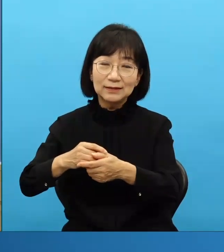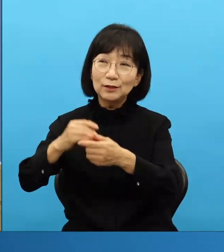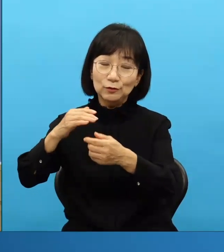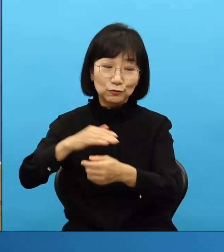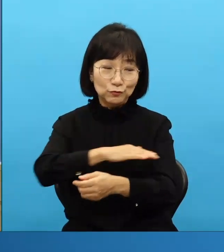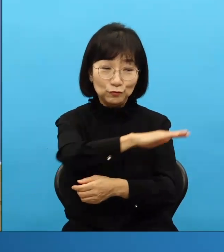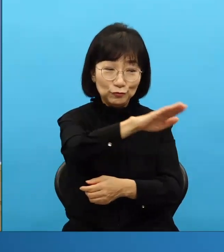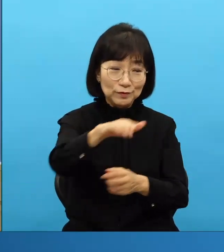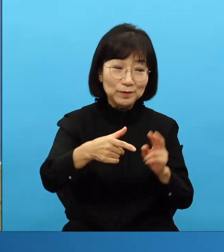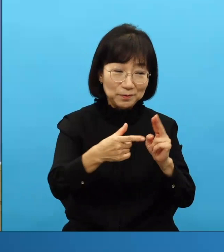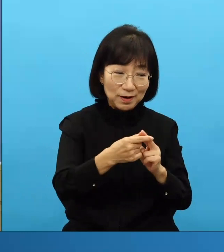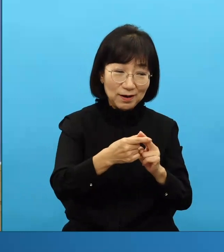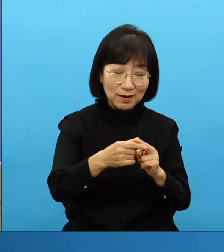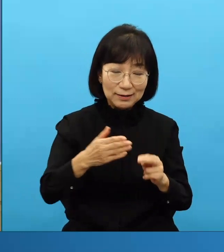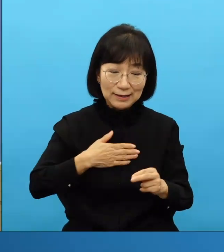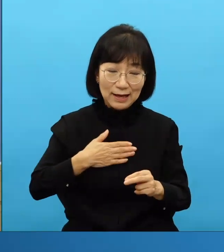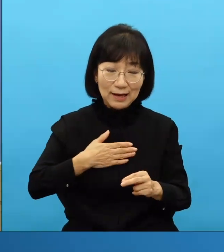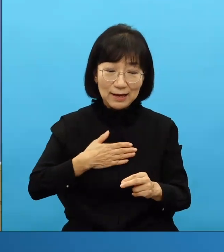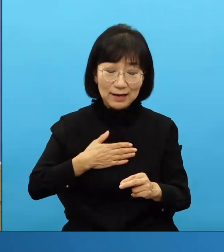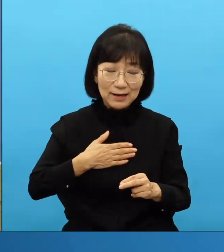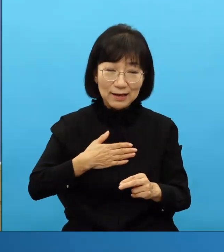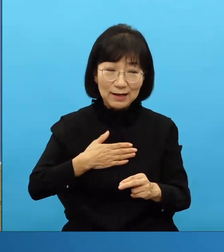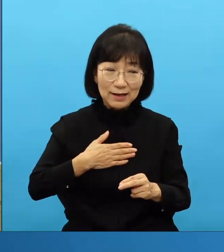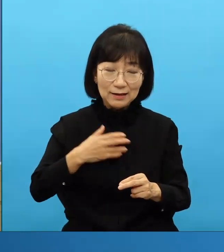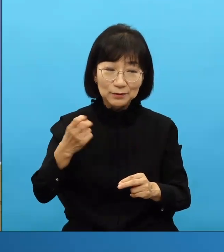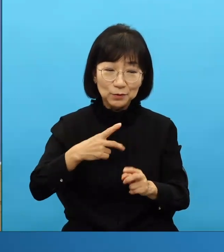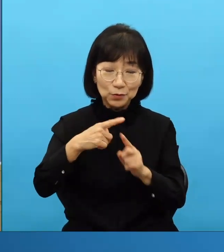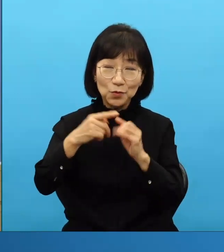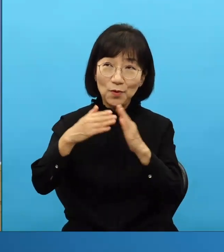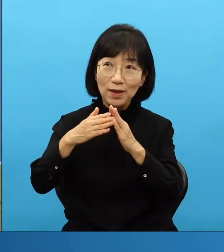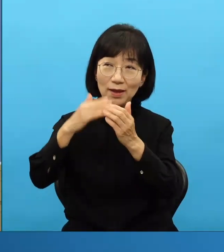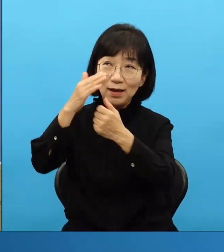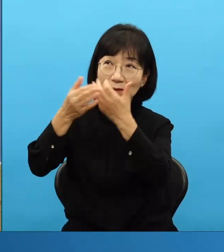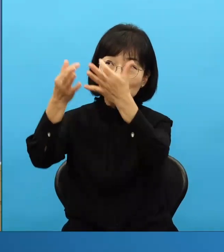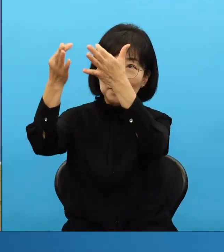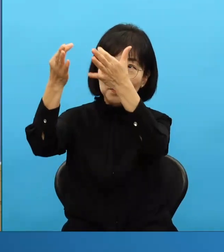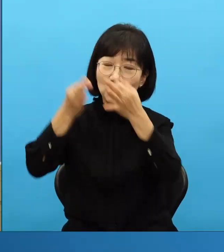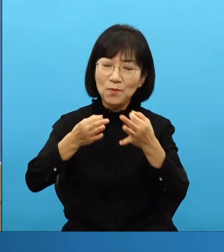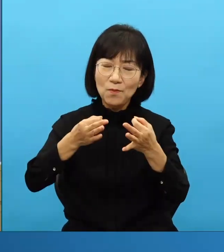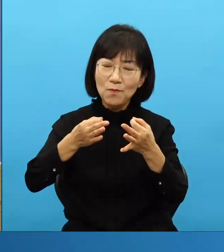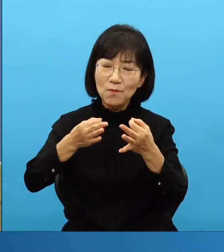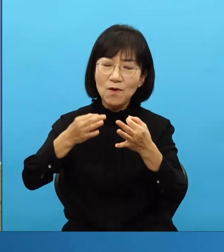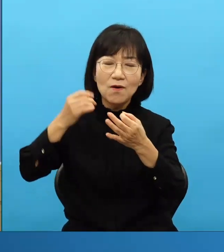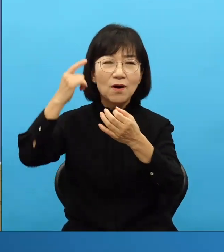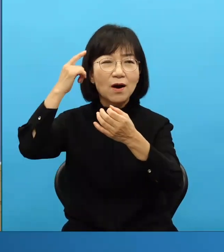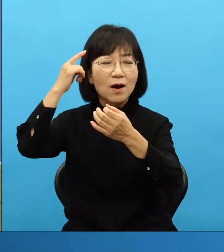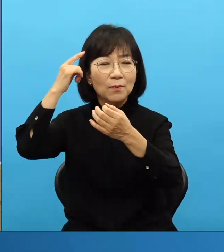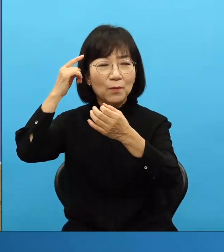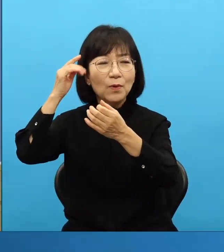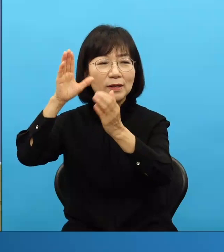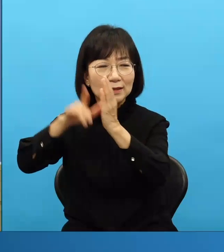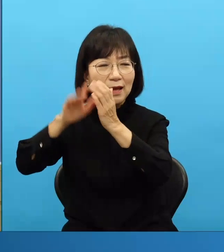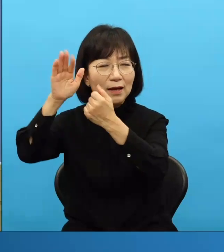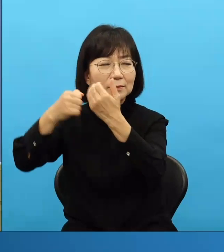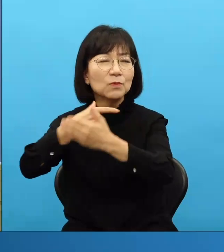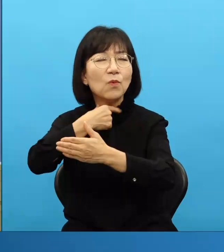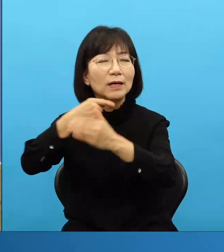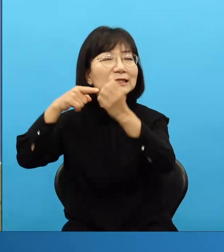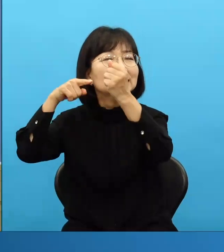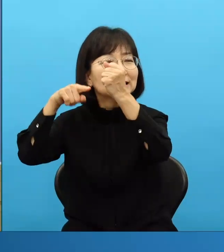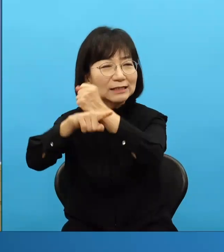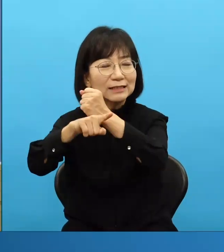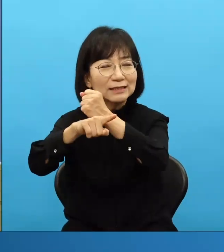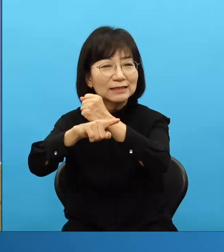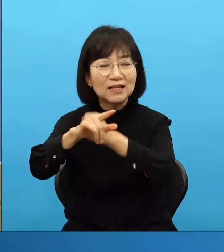우리 교회와 우리를 향한 하나님의 뜻이 있다라고 오늘 말씀을 듣게 되었습니다. And through the passage today, we